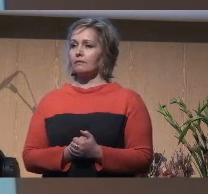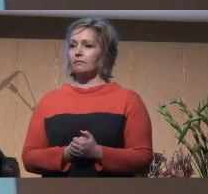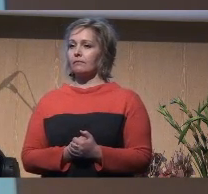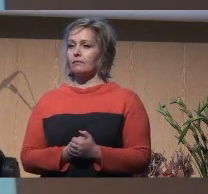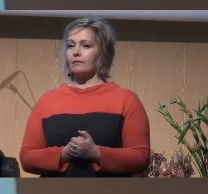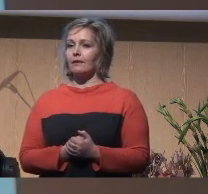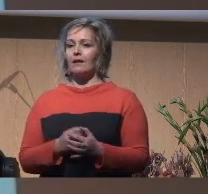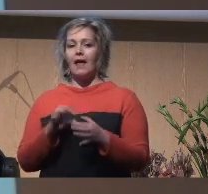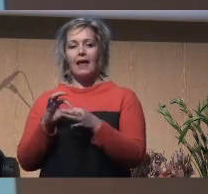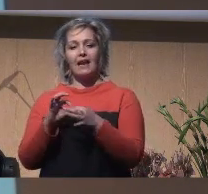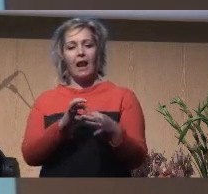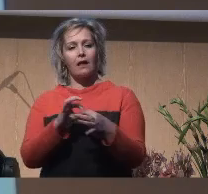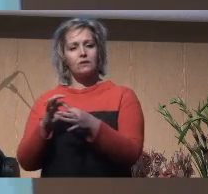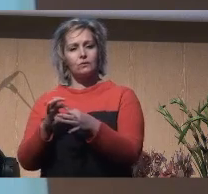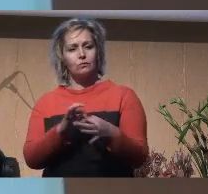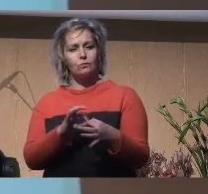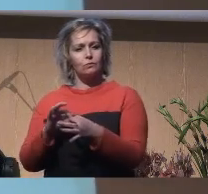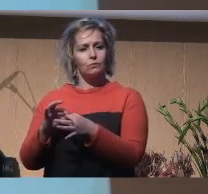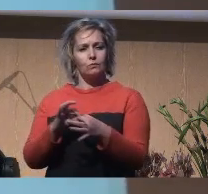Relasjoner.